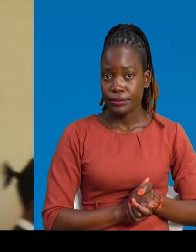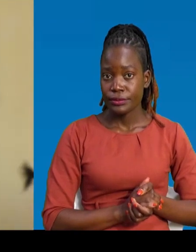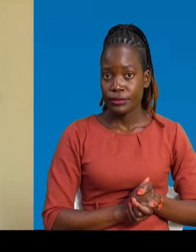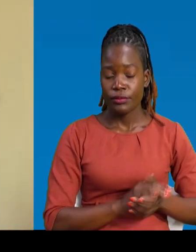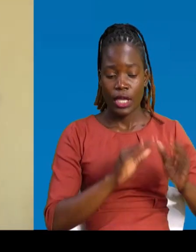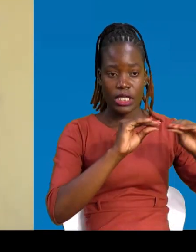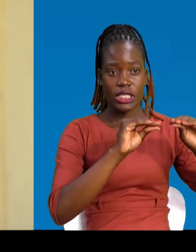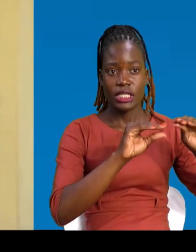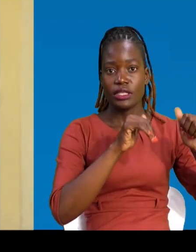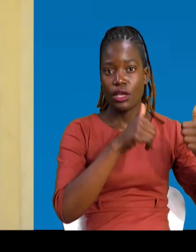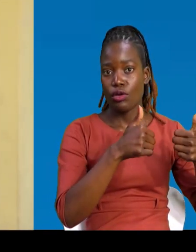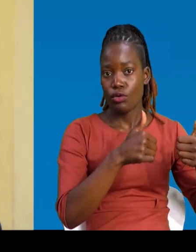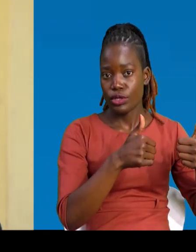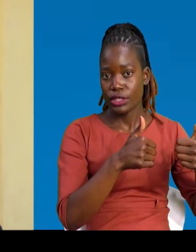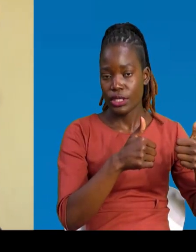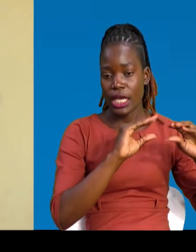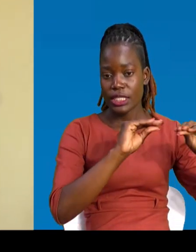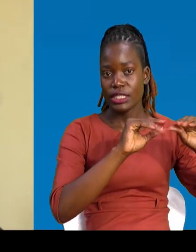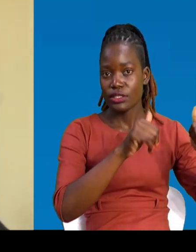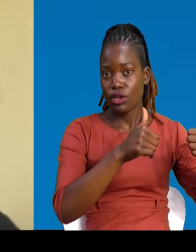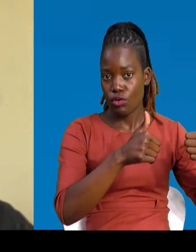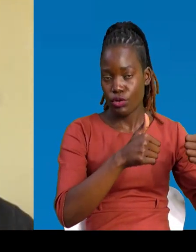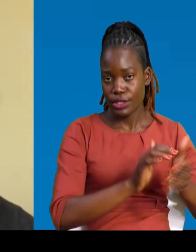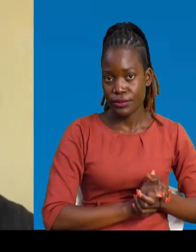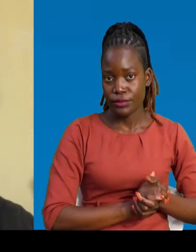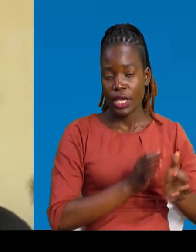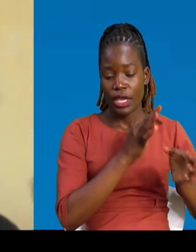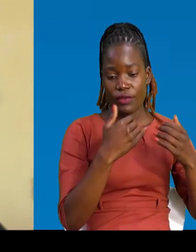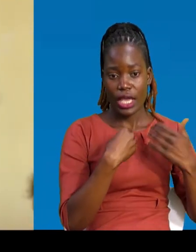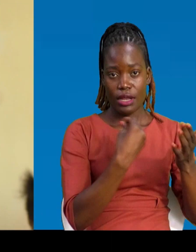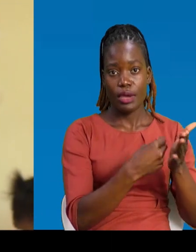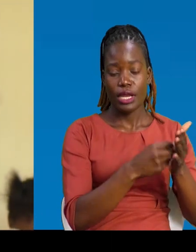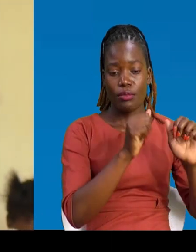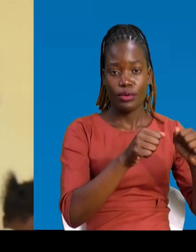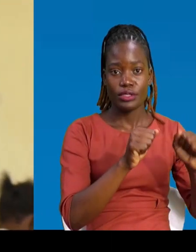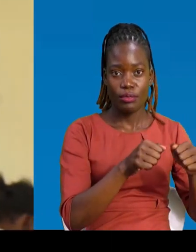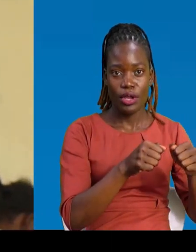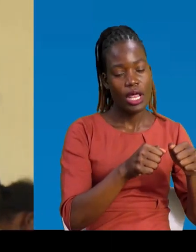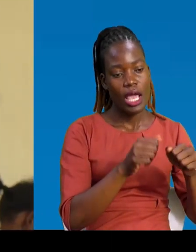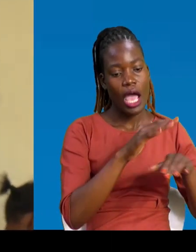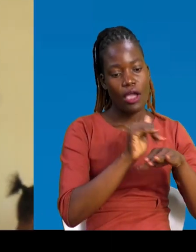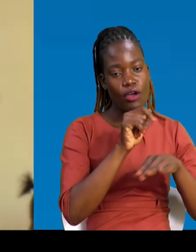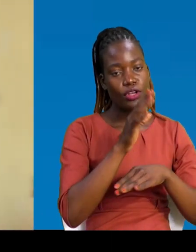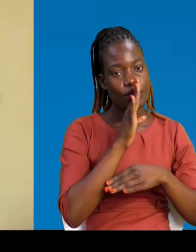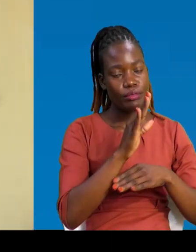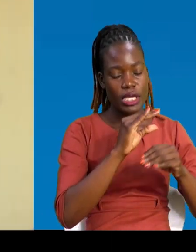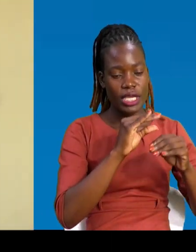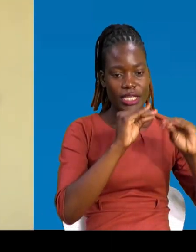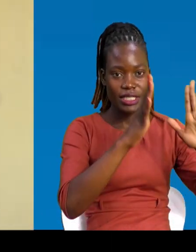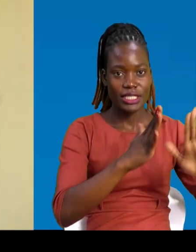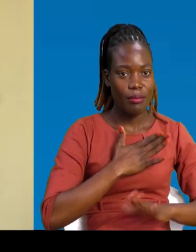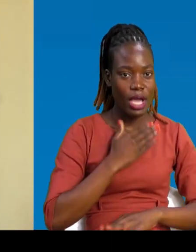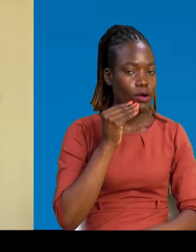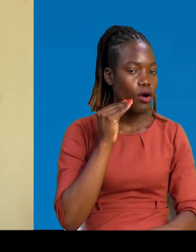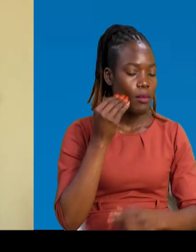mafunzo mazuri kweli. Yani ningekuwa na mihela labda ningemweka awe mwalimu wangu wa nyumbani, lakini siwezi mwafford at